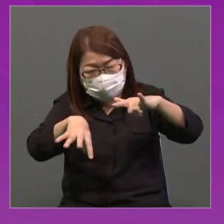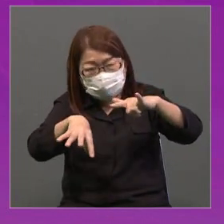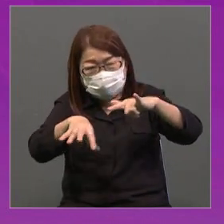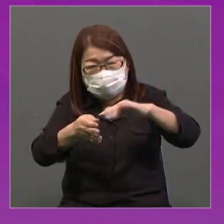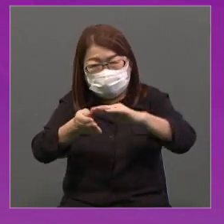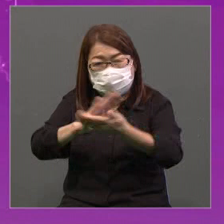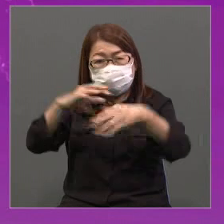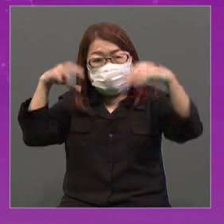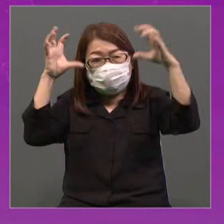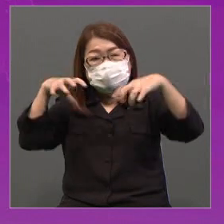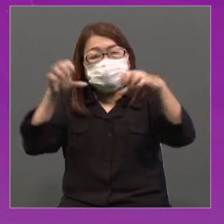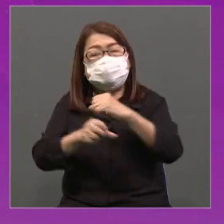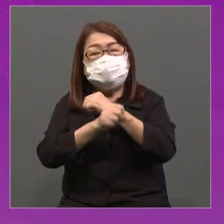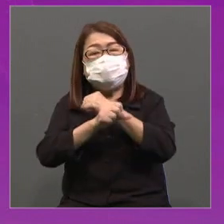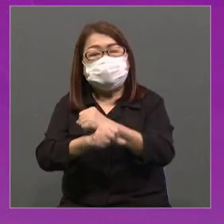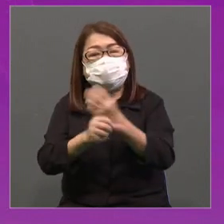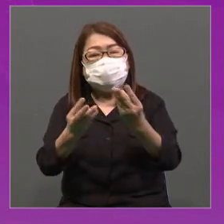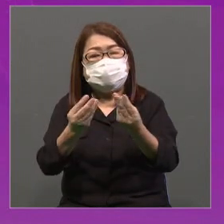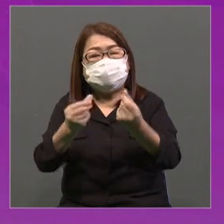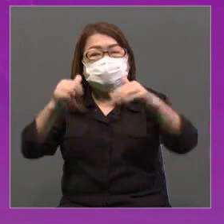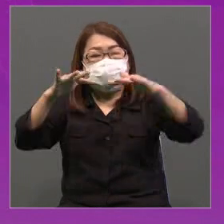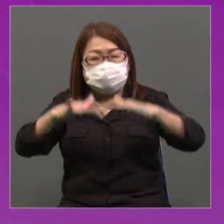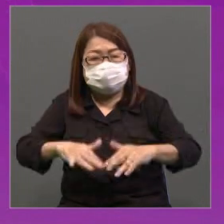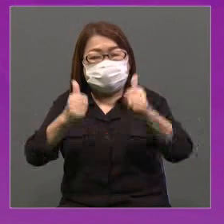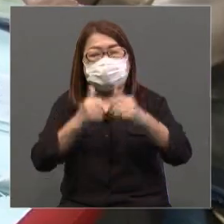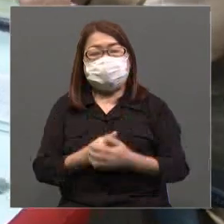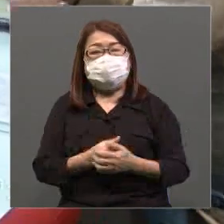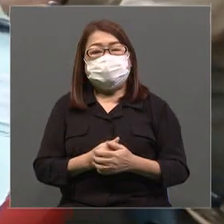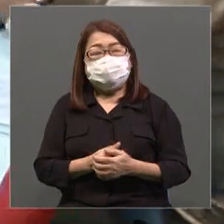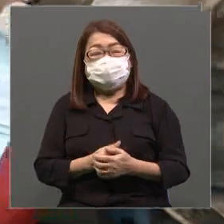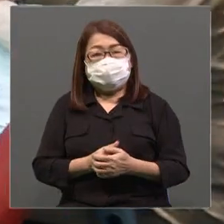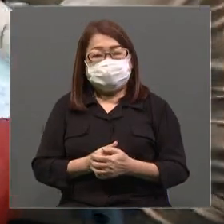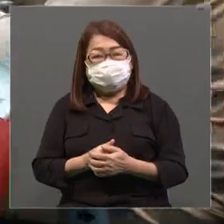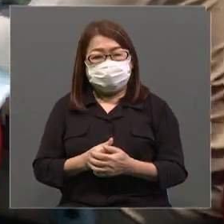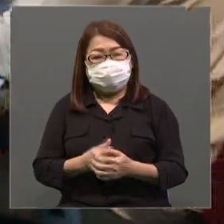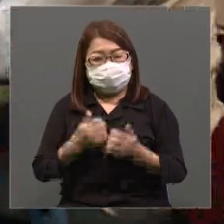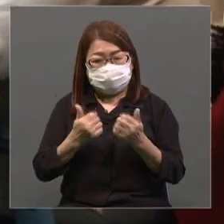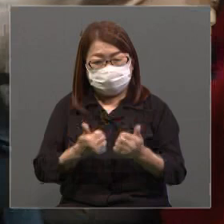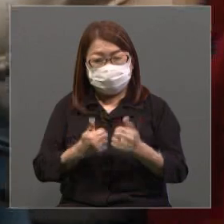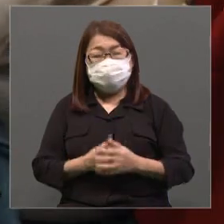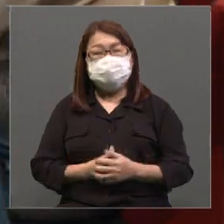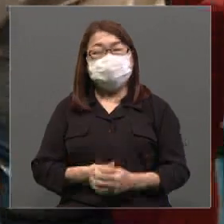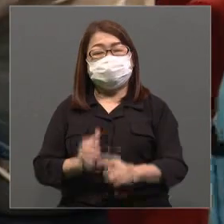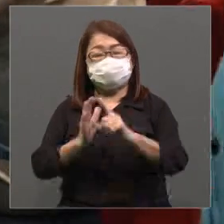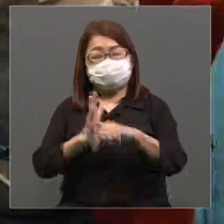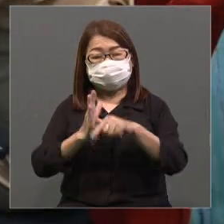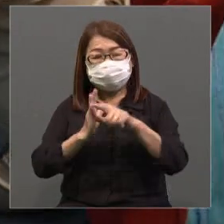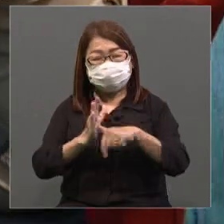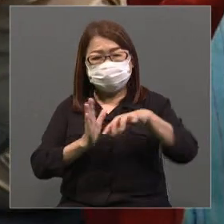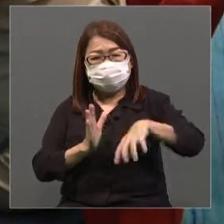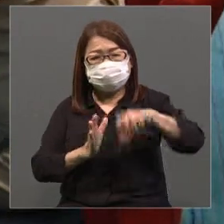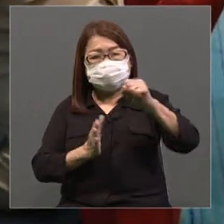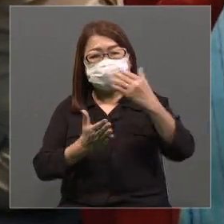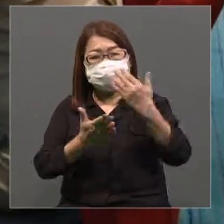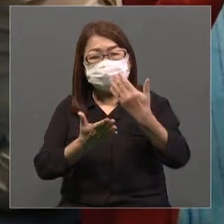ทันทีเพื่อเป็นการช่วยลดฝุ่นครับเรื่องนี้นะครับทางด้านของคุณฉันทานนท์วรรณเขจรนะครับเลขาธิการสำนักงาน